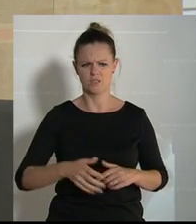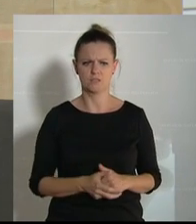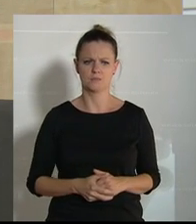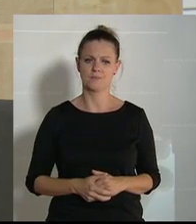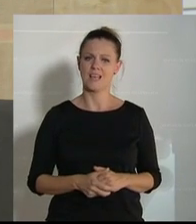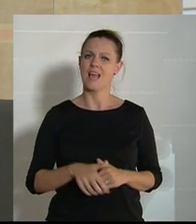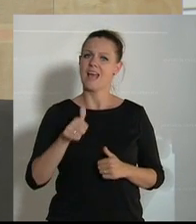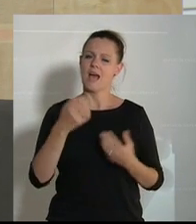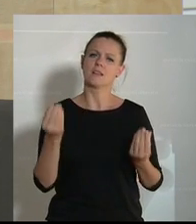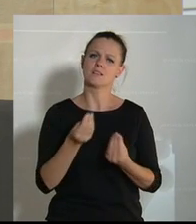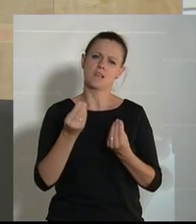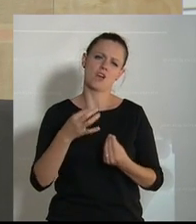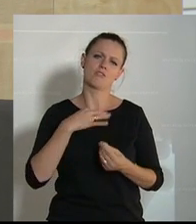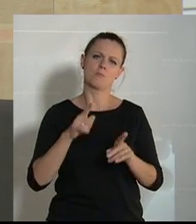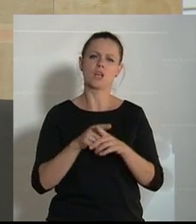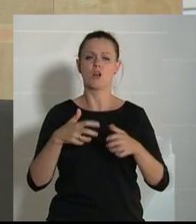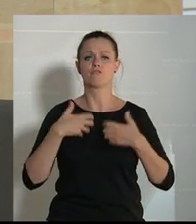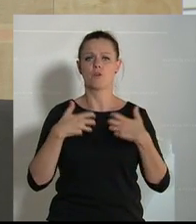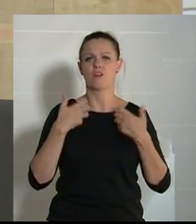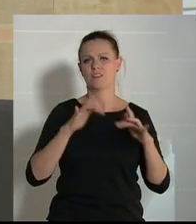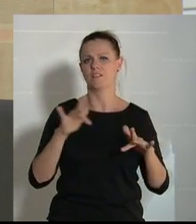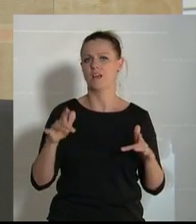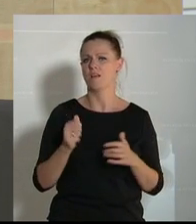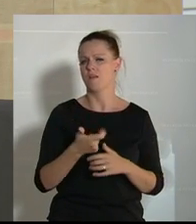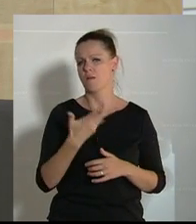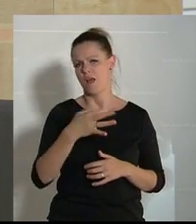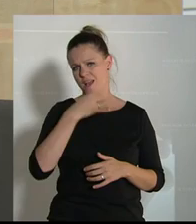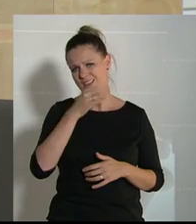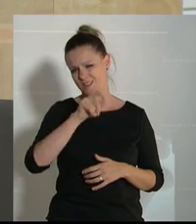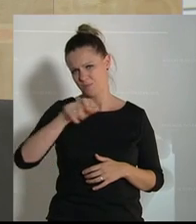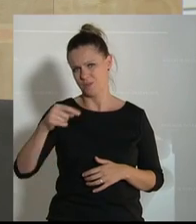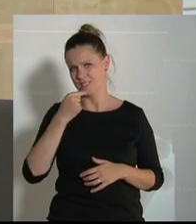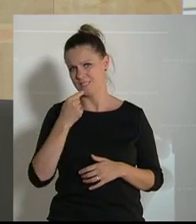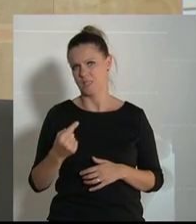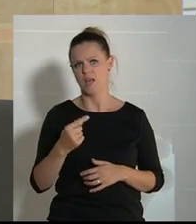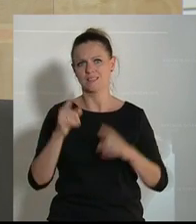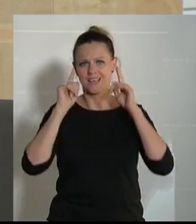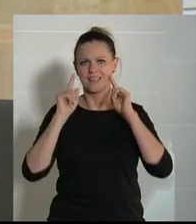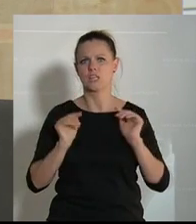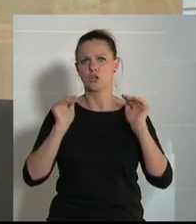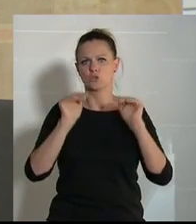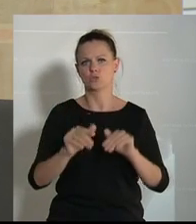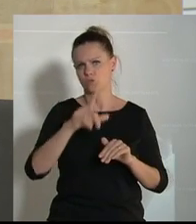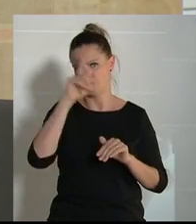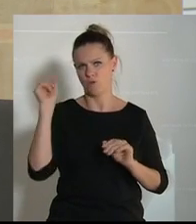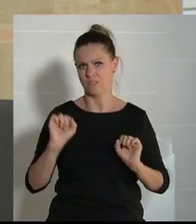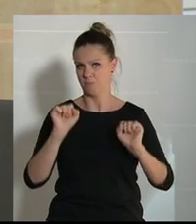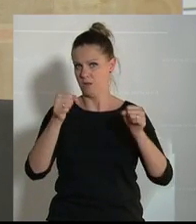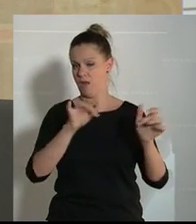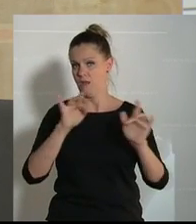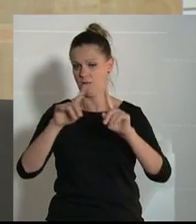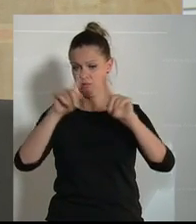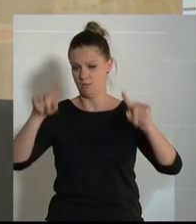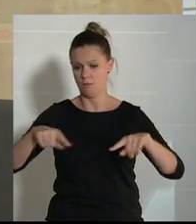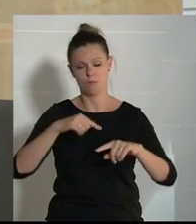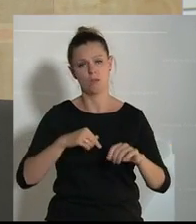Punkt, der mich sehr gefreut hat, war, dass von mehreren Rednerinnen das Thema des Tierschutzvolksbegehrens angezogen wurde. Ich